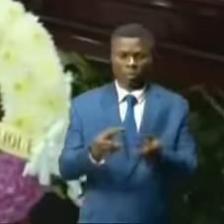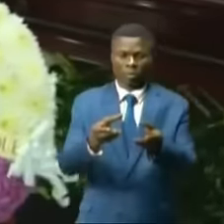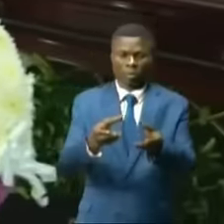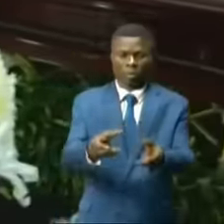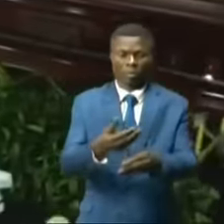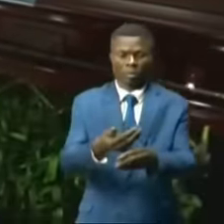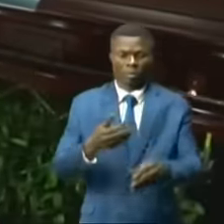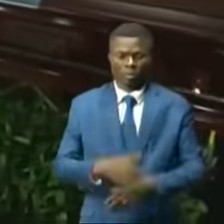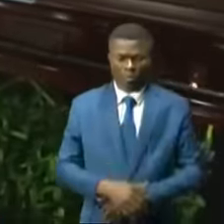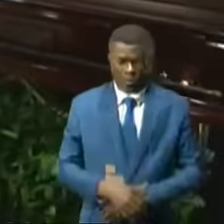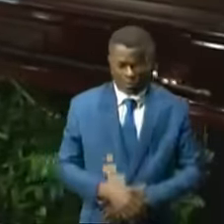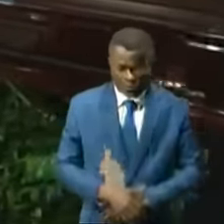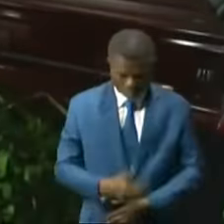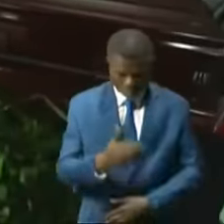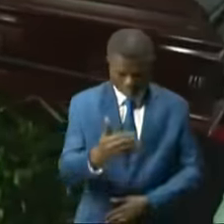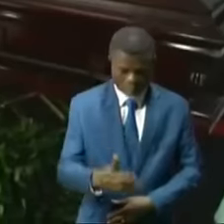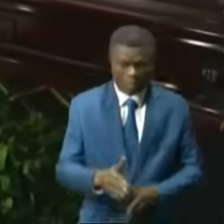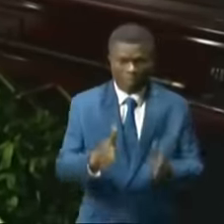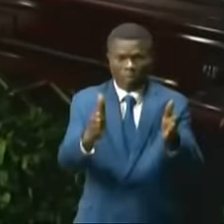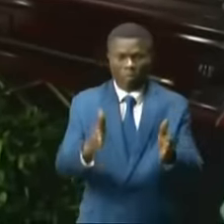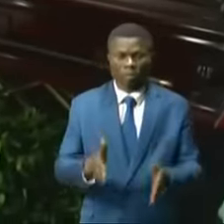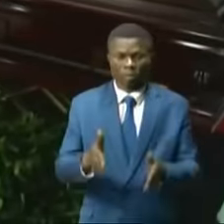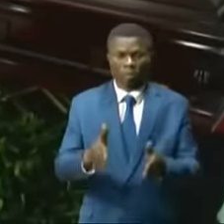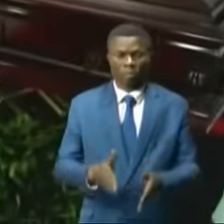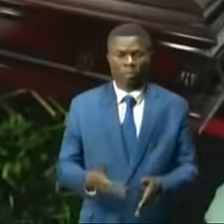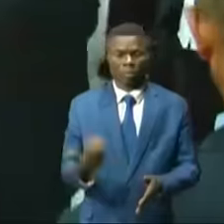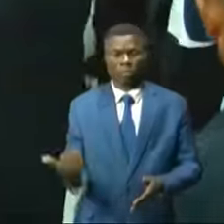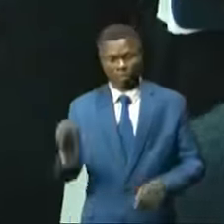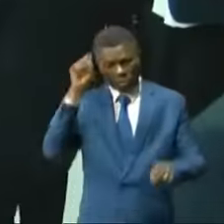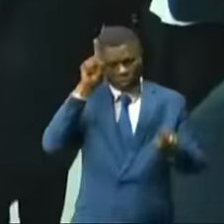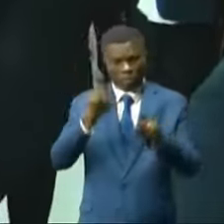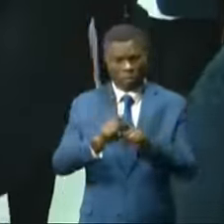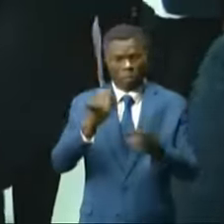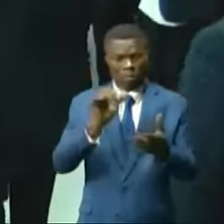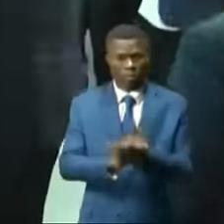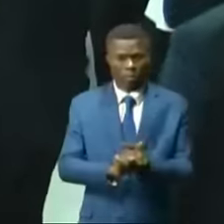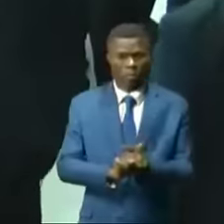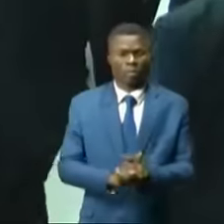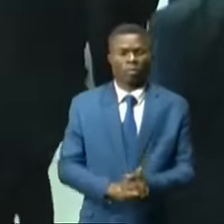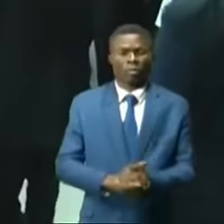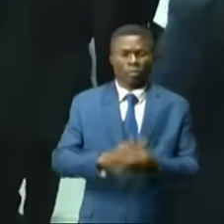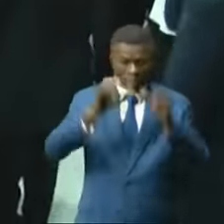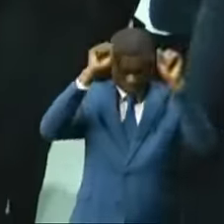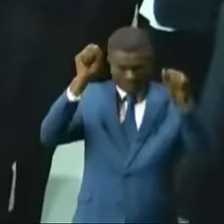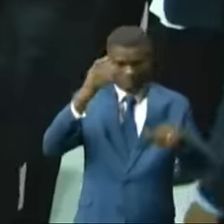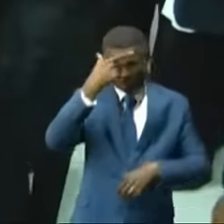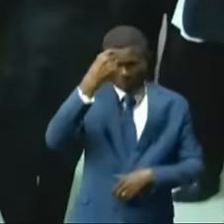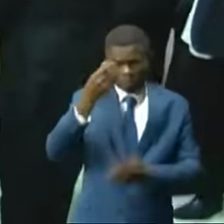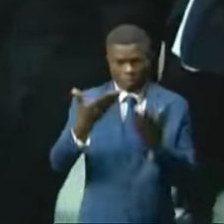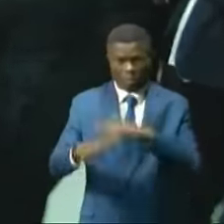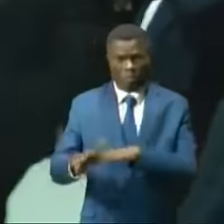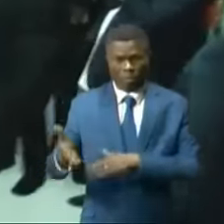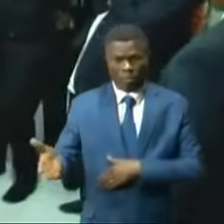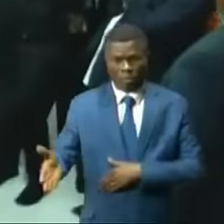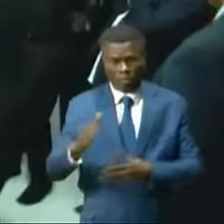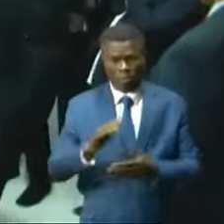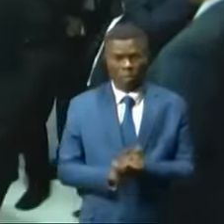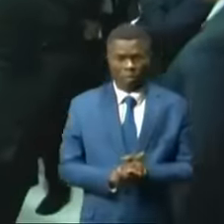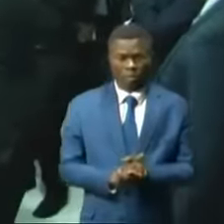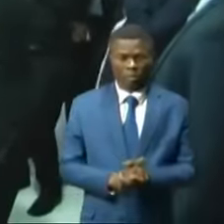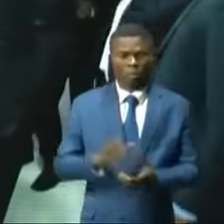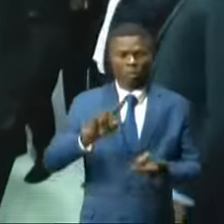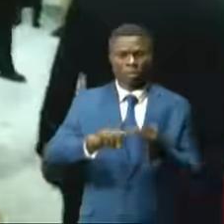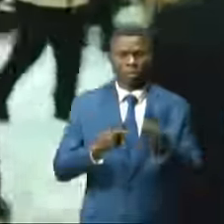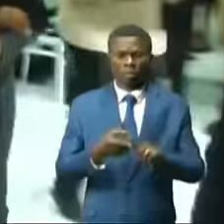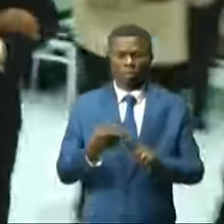avant de s'incliner devant le corps de l'illustre disparu. Un bref moment, mais très attachant, entre les